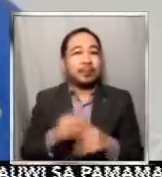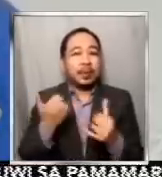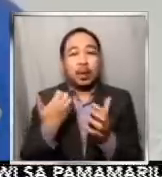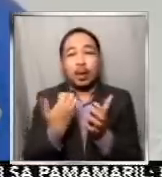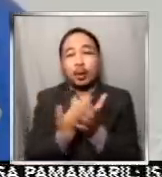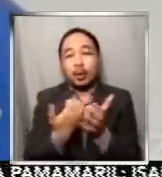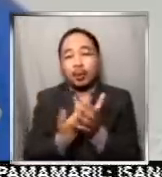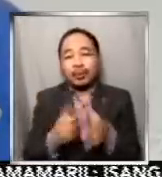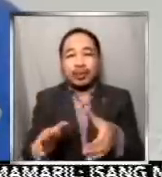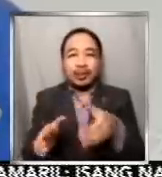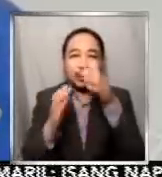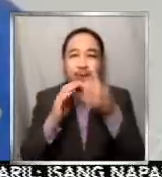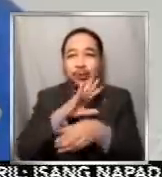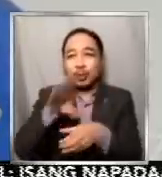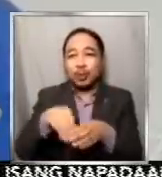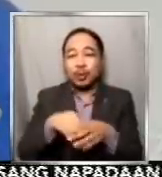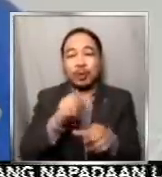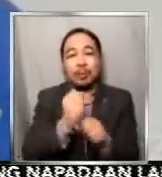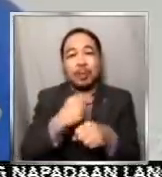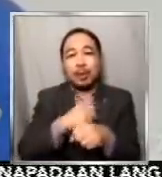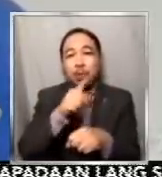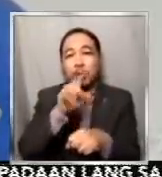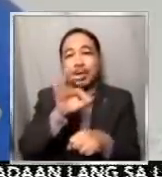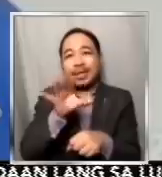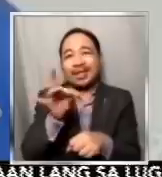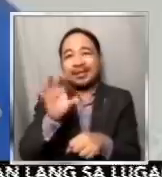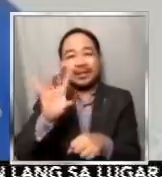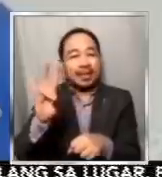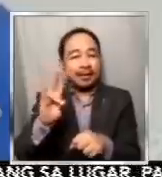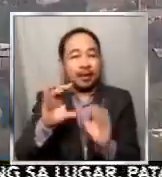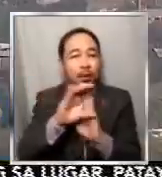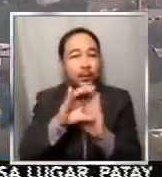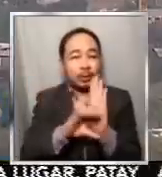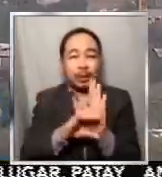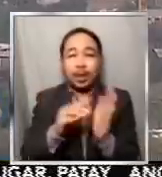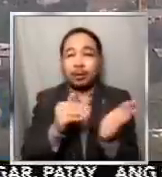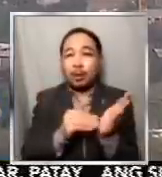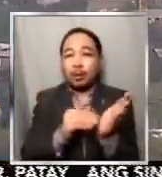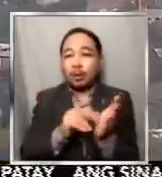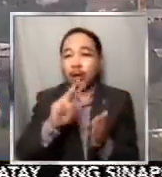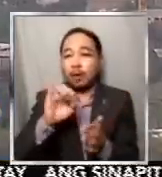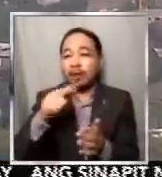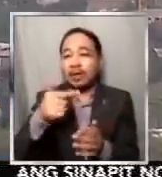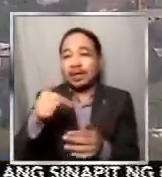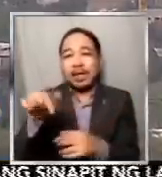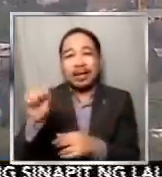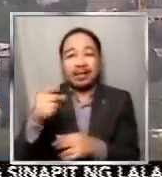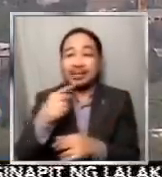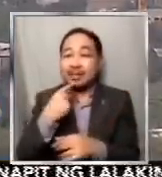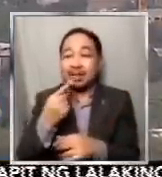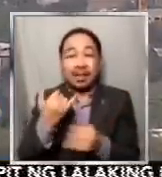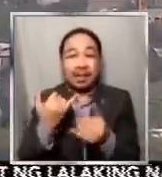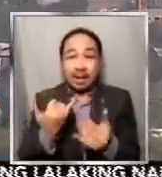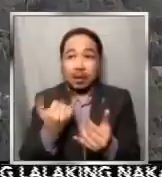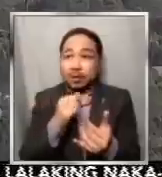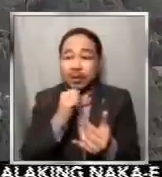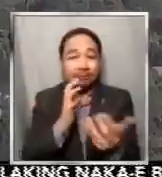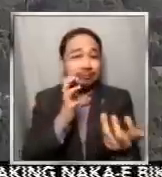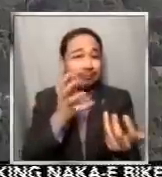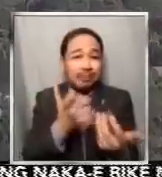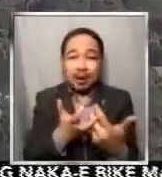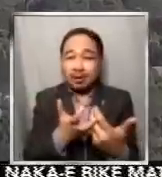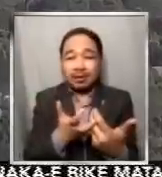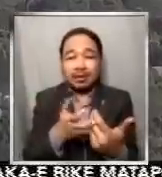ng 1987 Constitution na si Dr. Bernardo Villegas, sinabing hindi na angkop sa kasalukuyang panahon